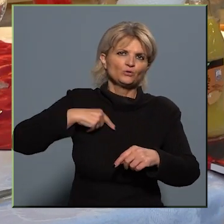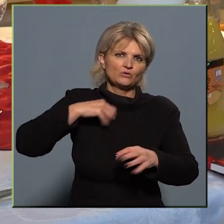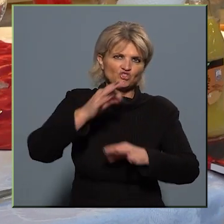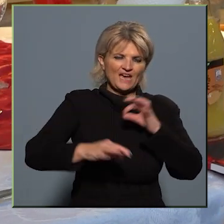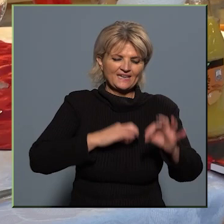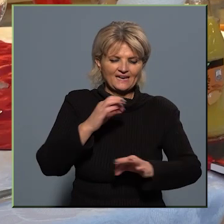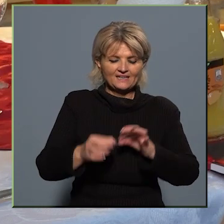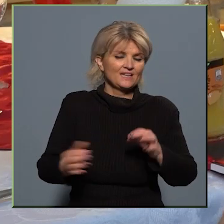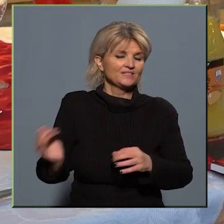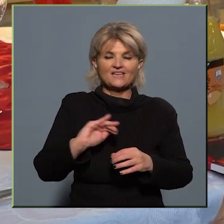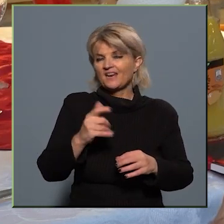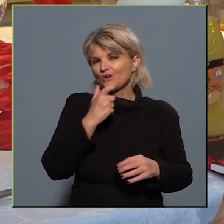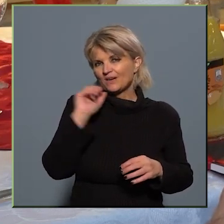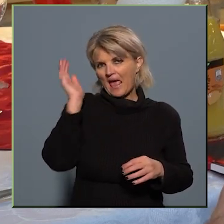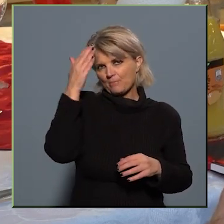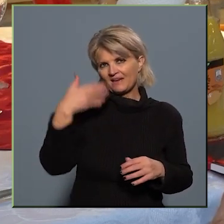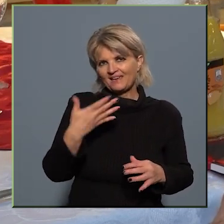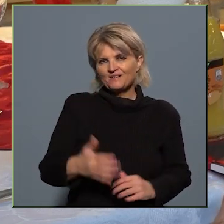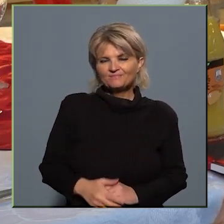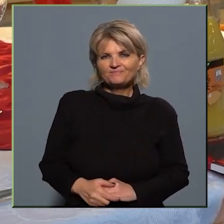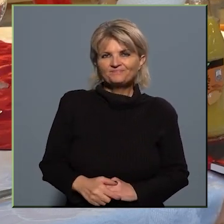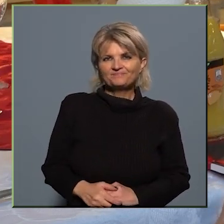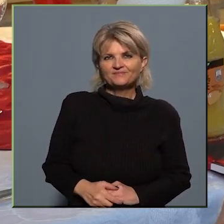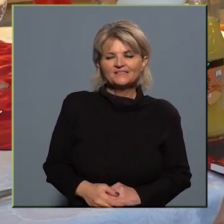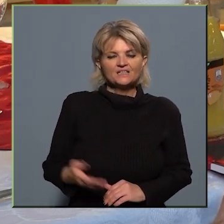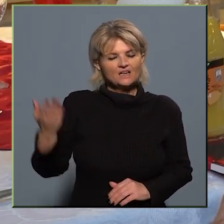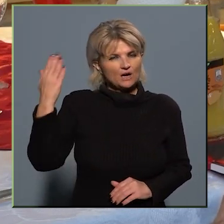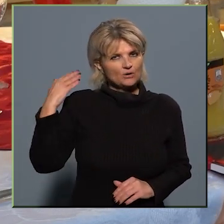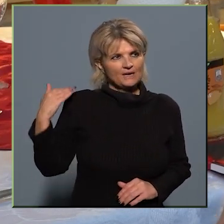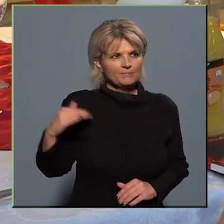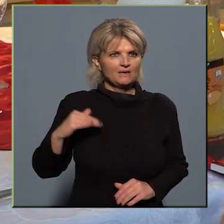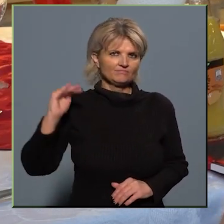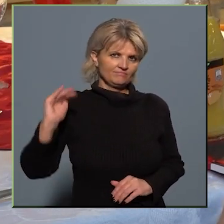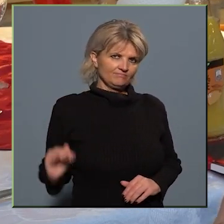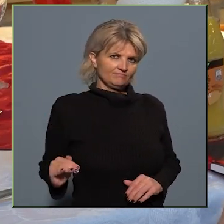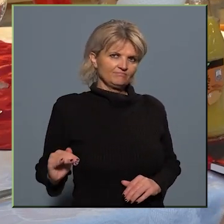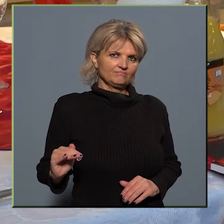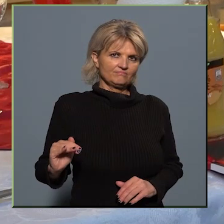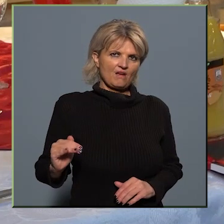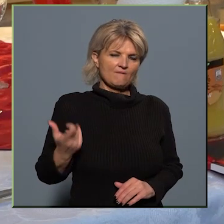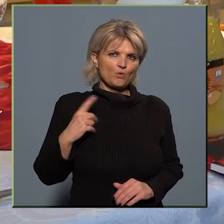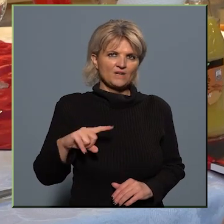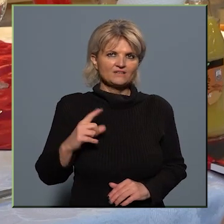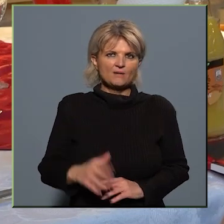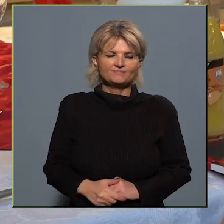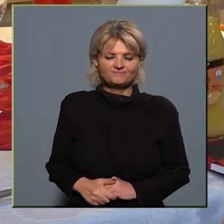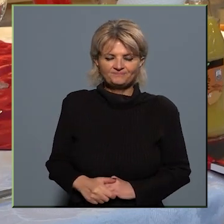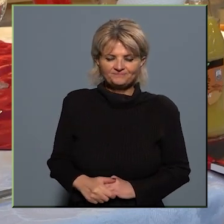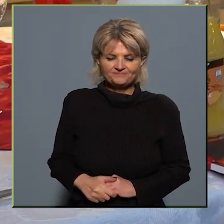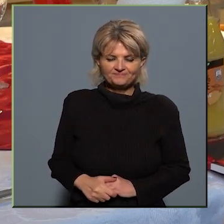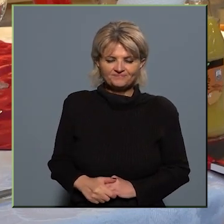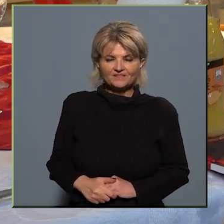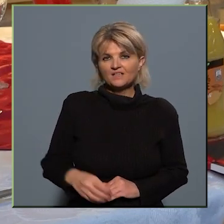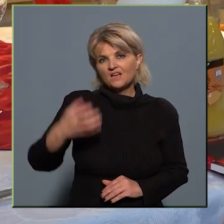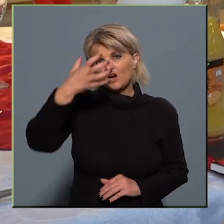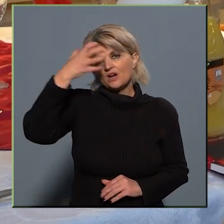de hát ezek ilyen gyerekkori emlékképek, akkor én még igen, hát nagyon gyerek voltam. És hát a